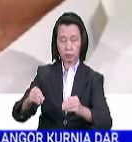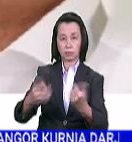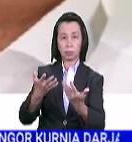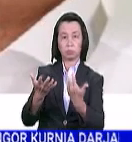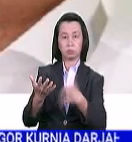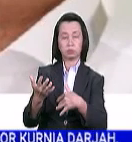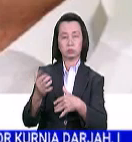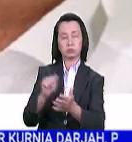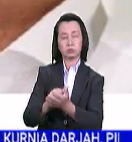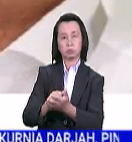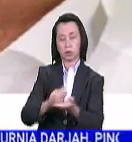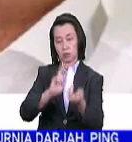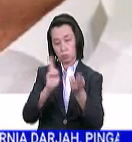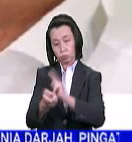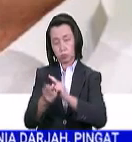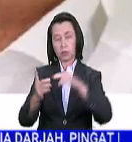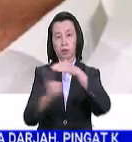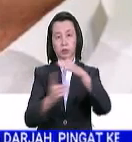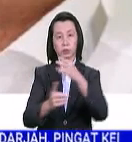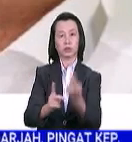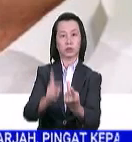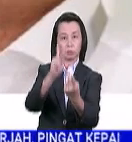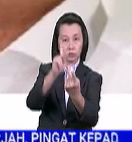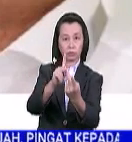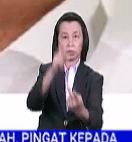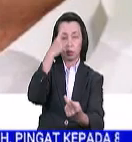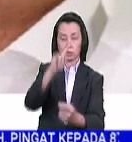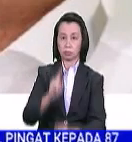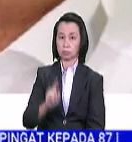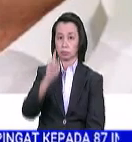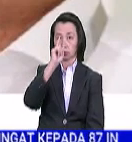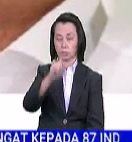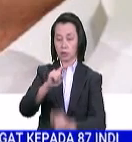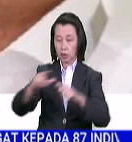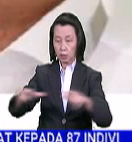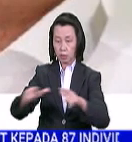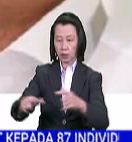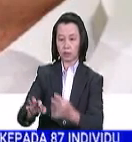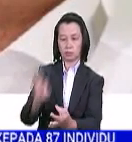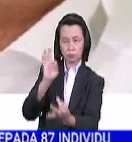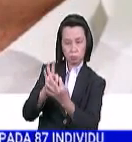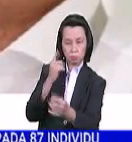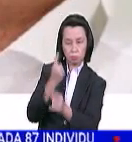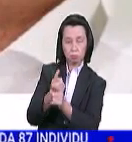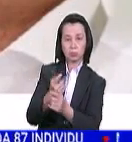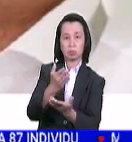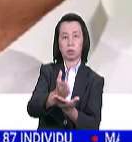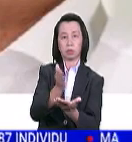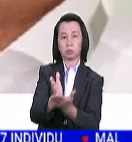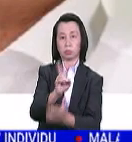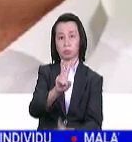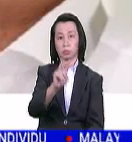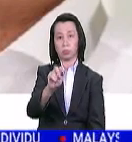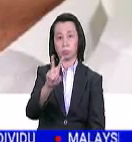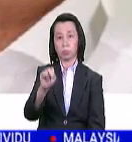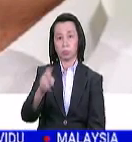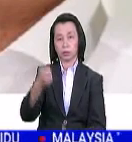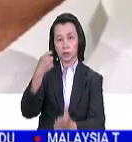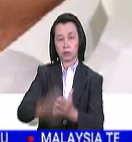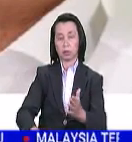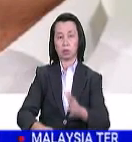intervensi edon perubahan daftar yang sesuai bagi memastikan pelaksanaan sempurna bajaj 2022 yang